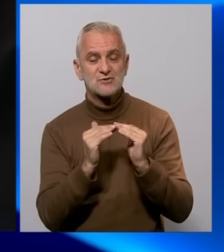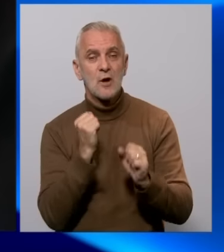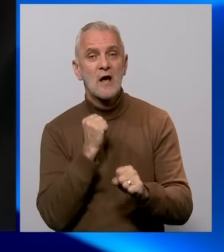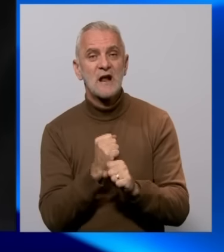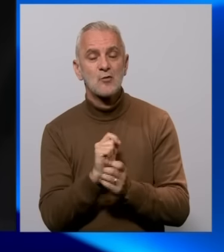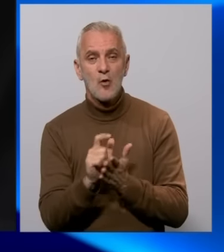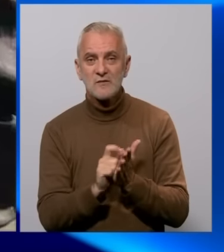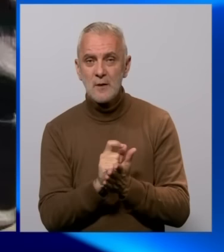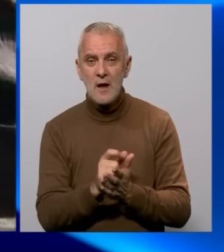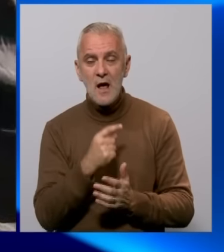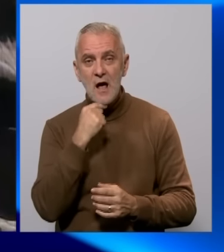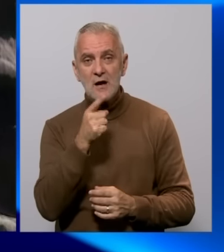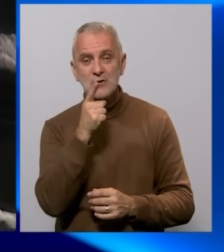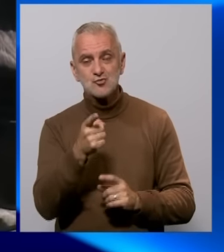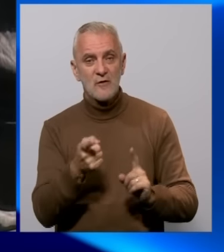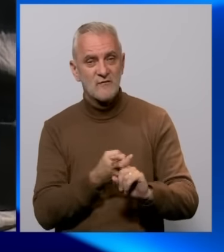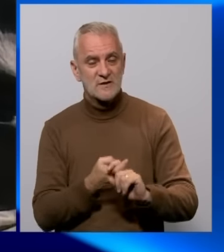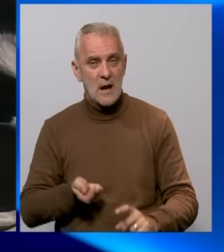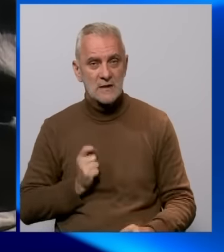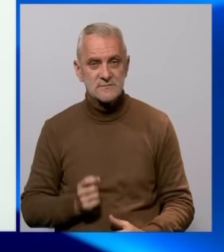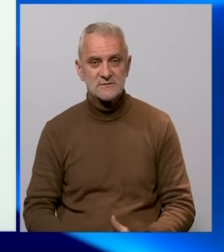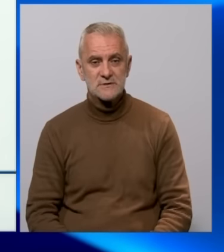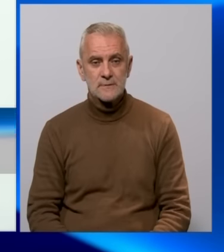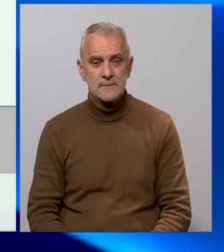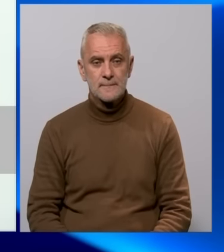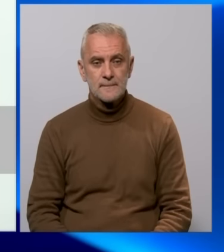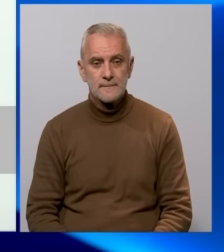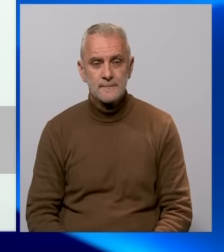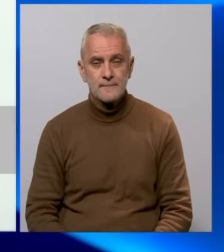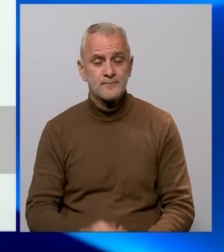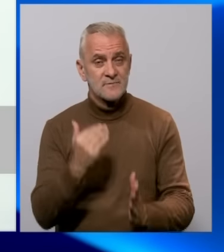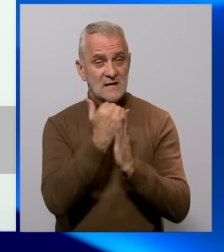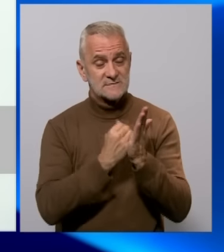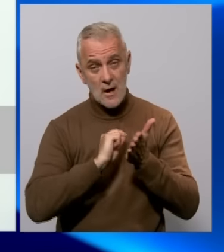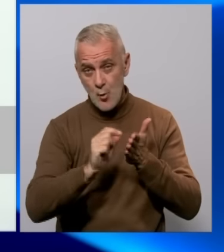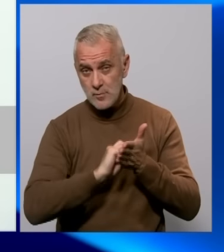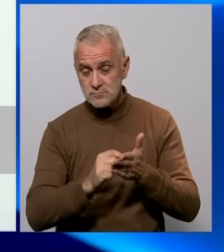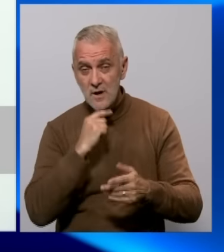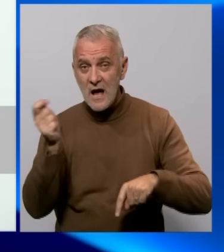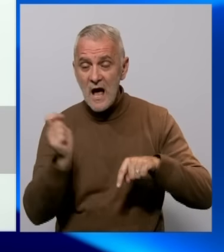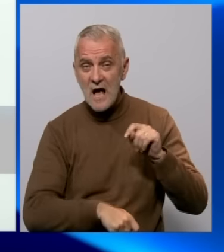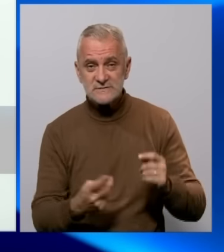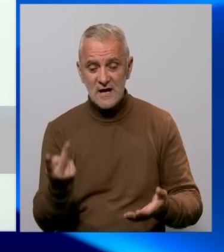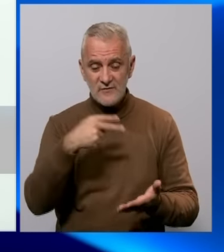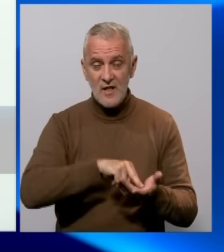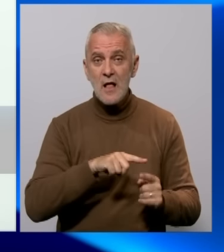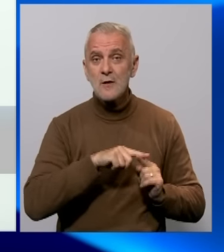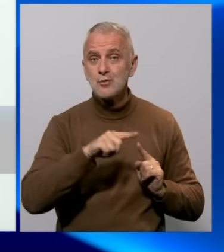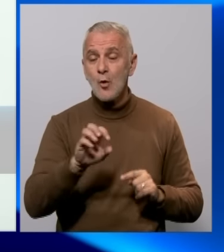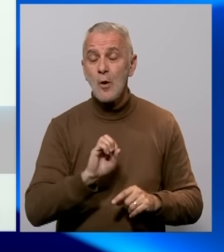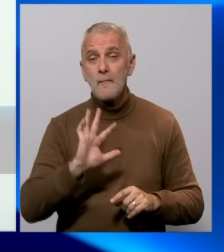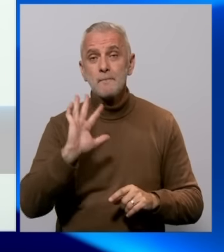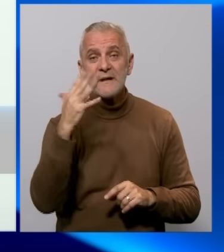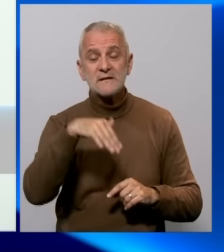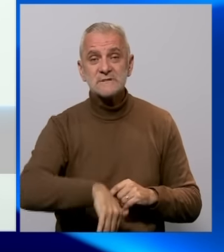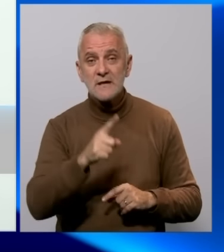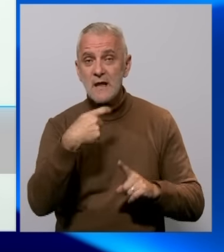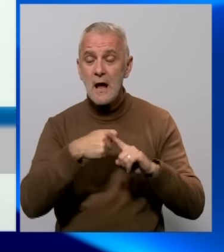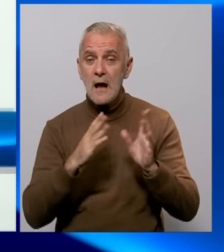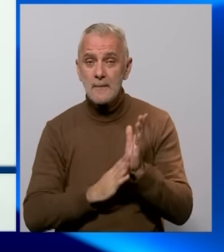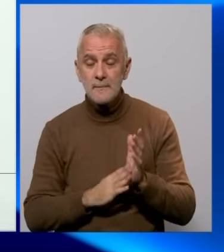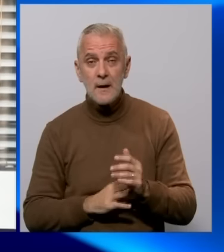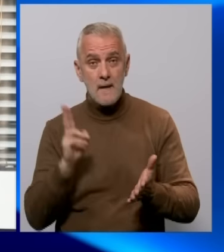vremenom, kažu nam to iz Federalne inspekcije. Zakon propisuje kazne od 2 do 15.000 konvertibilnih maraka